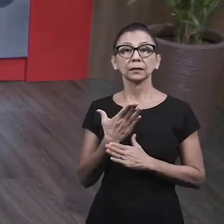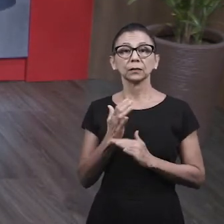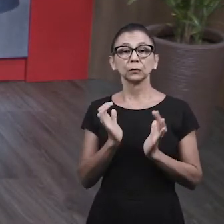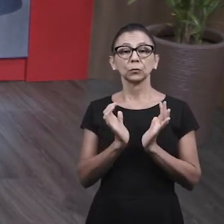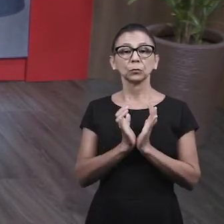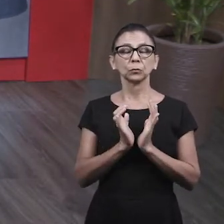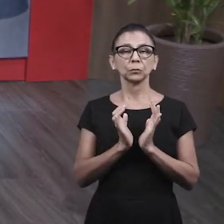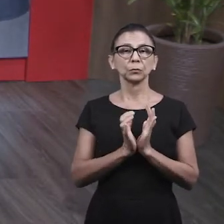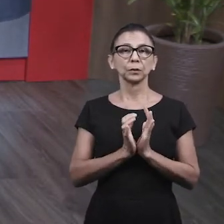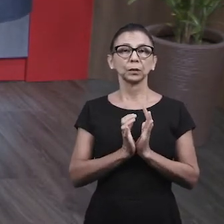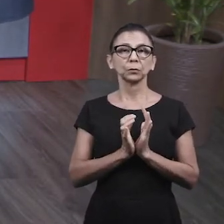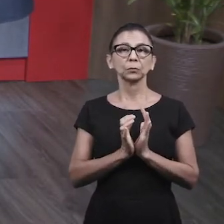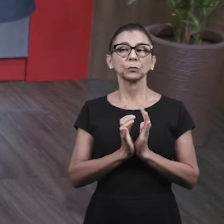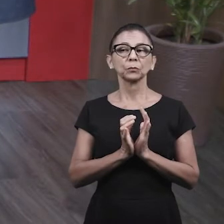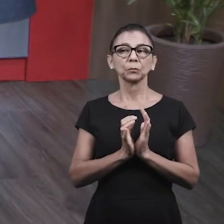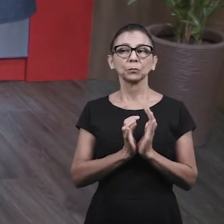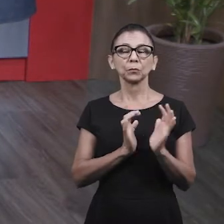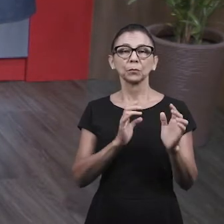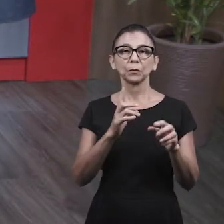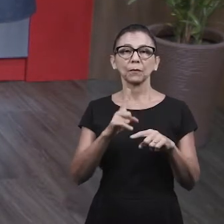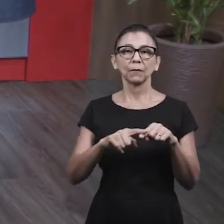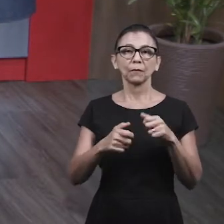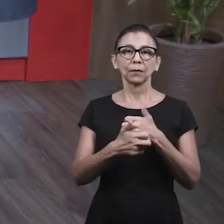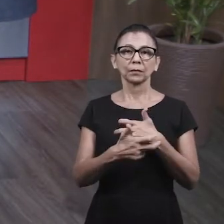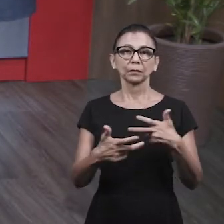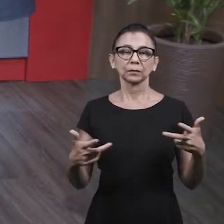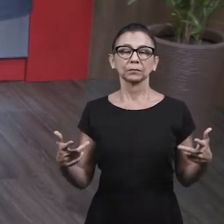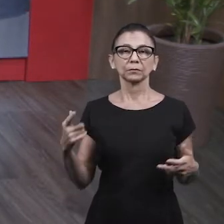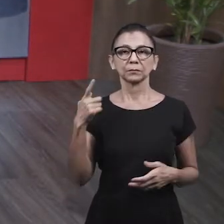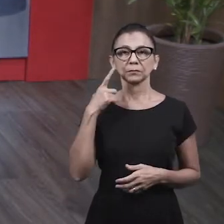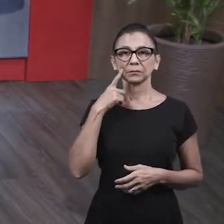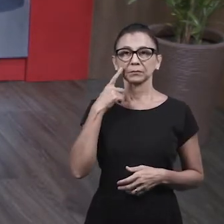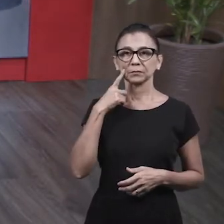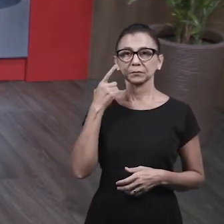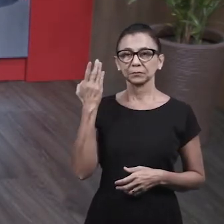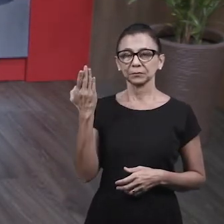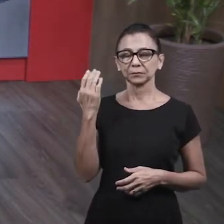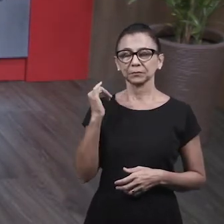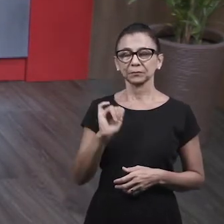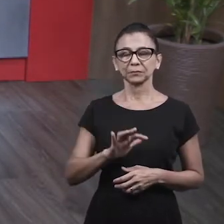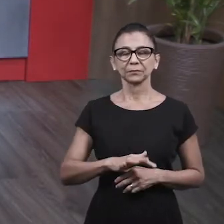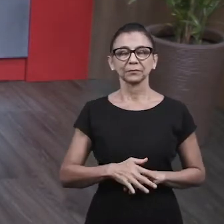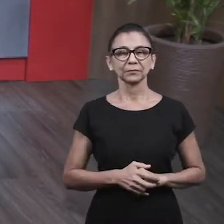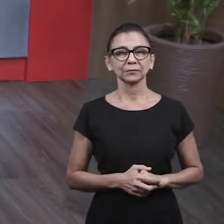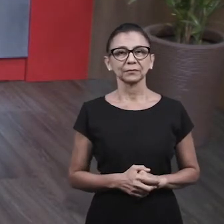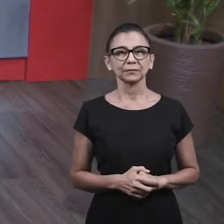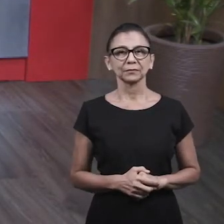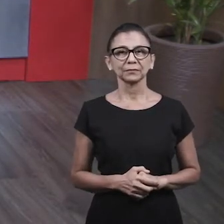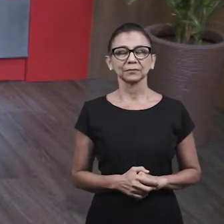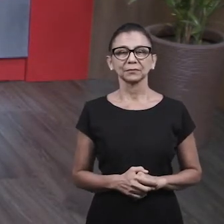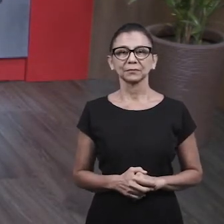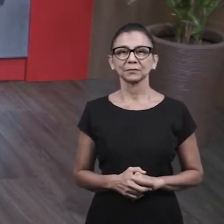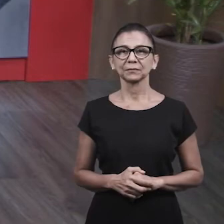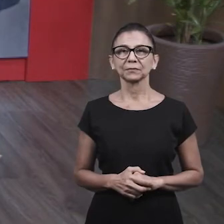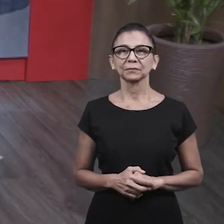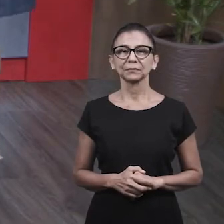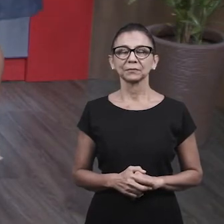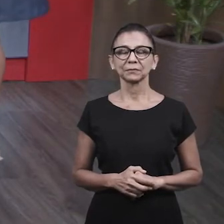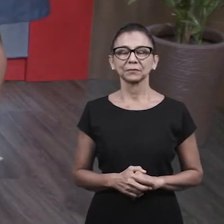leur église une petite bande et elles sont émerveillées avec le résultat. Nous allons